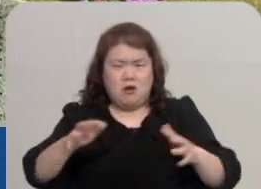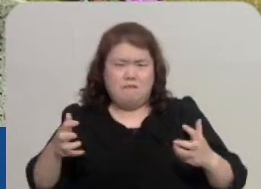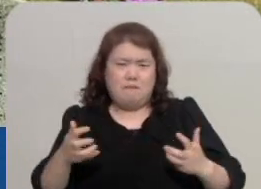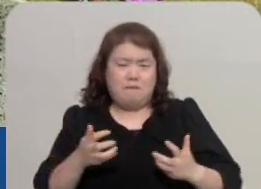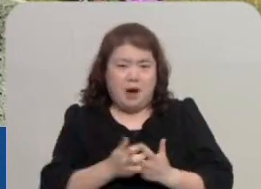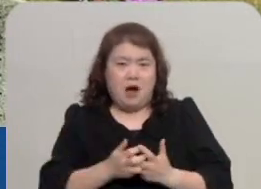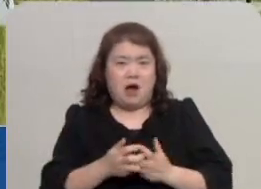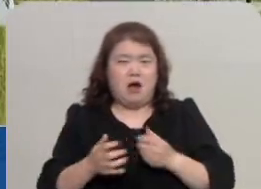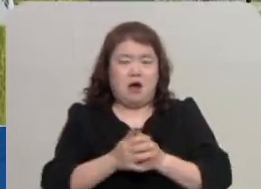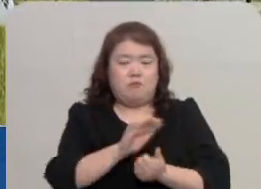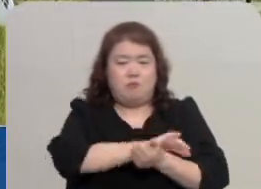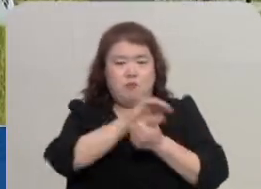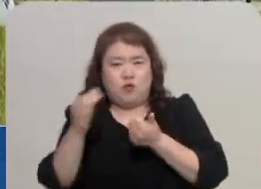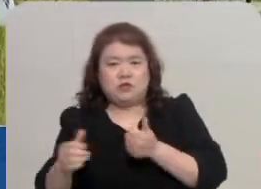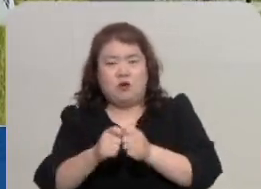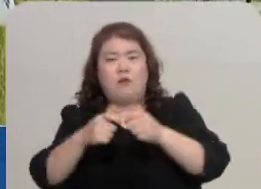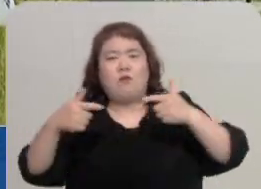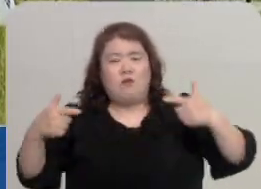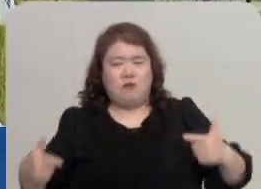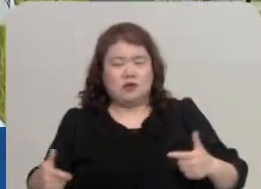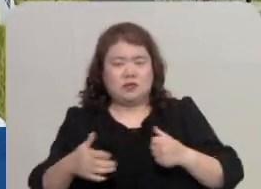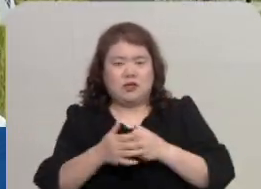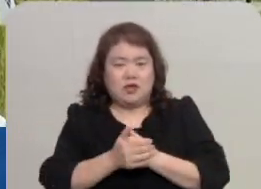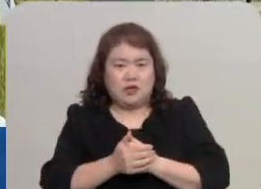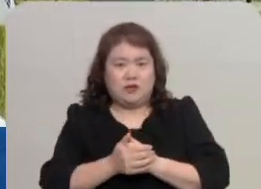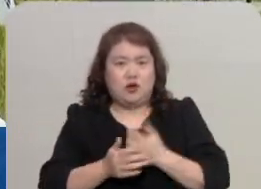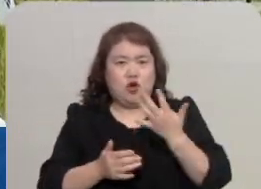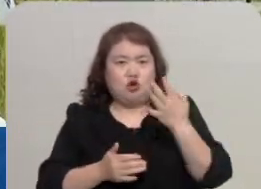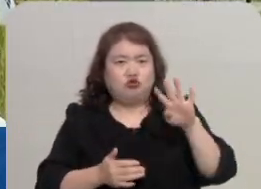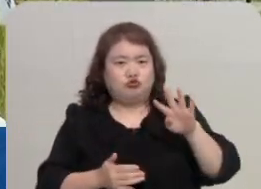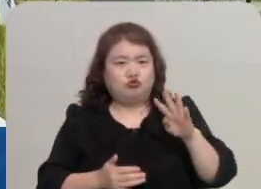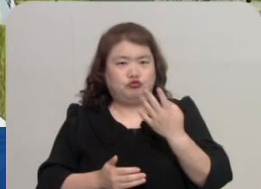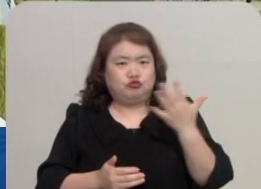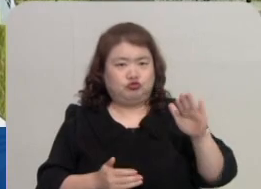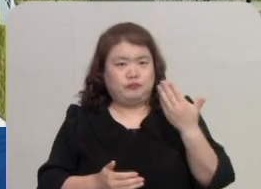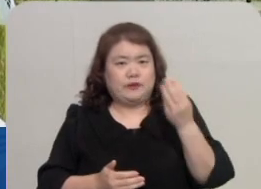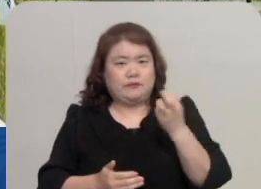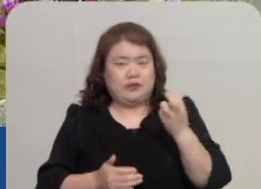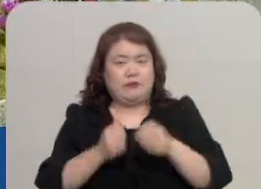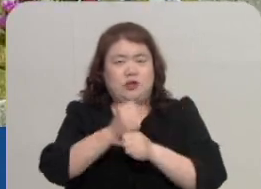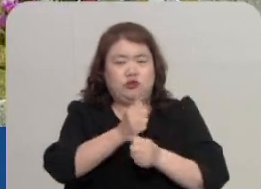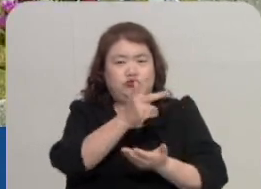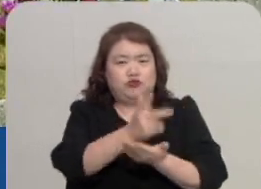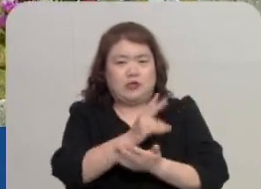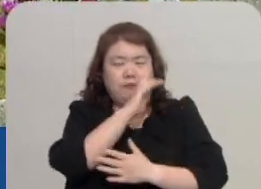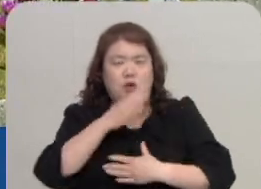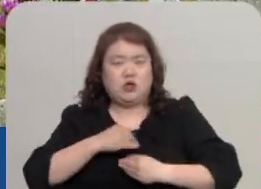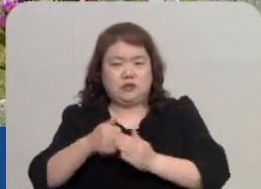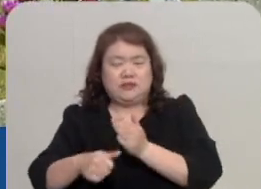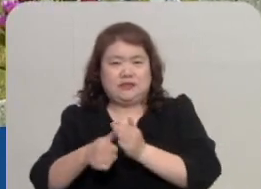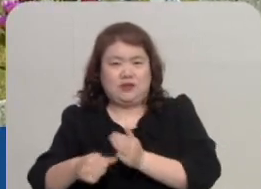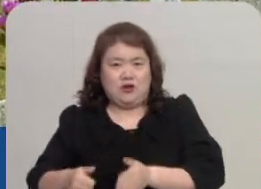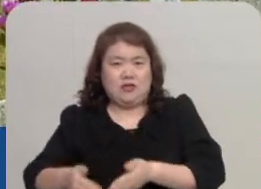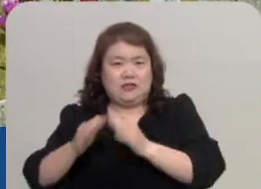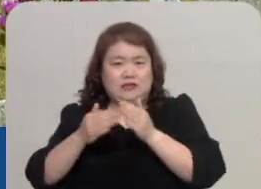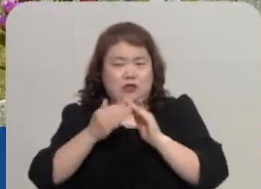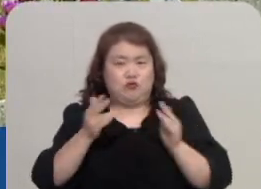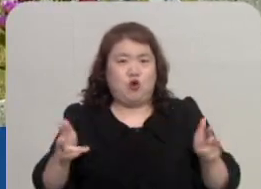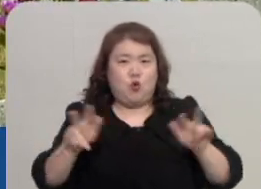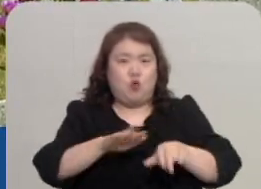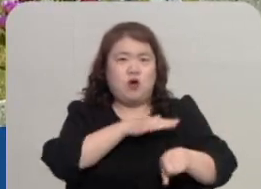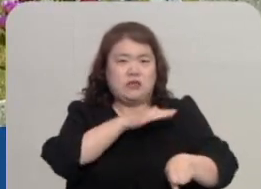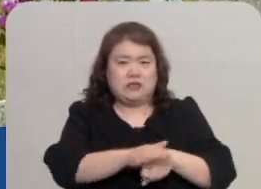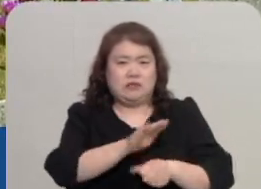상태인 군경 합동묘지를 확장해 평장묘 930개를 마련하고 주차장과 편의시설을 갖춘 공원식